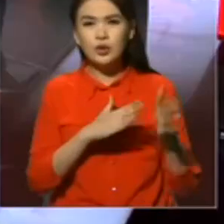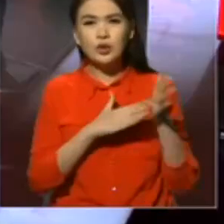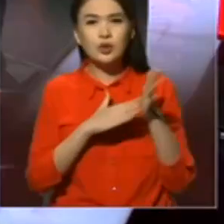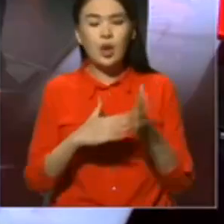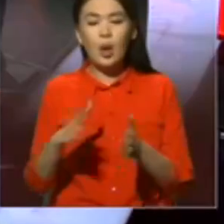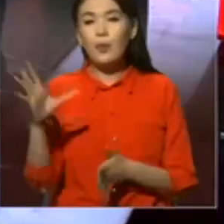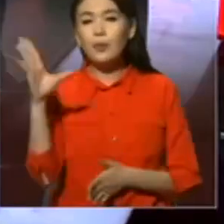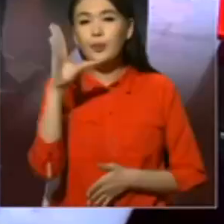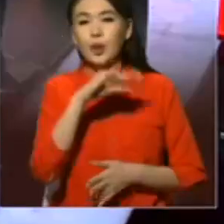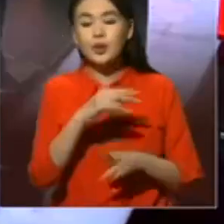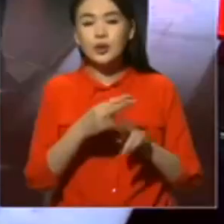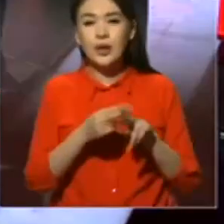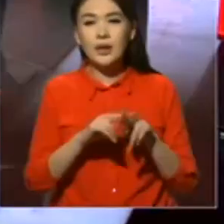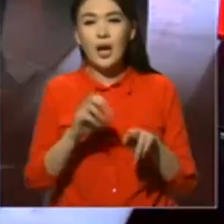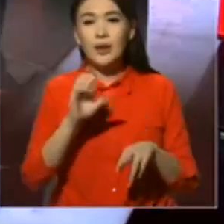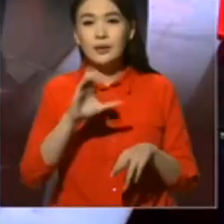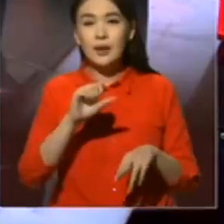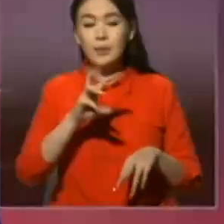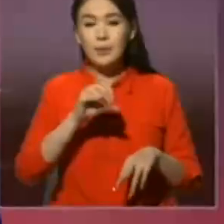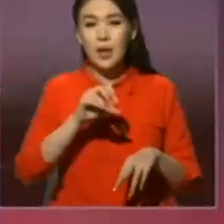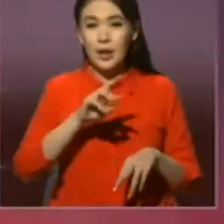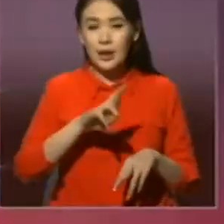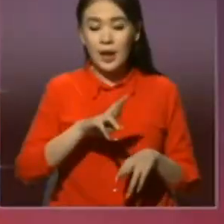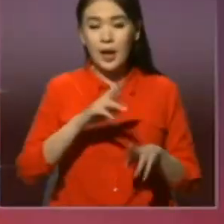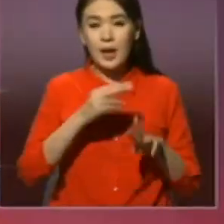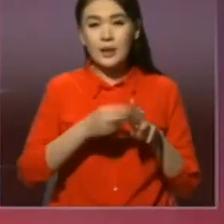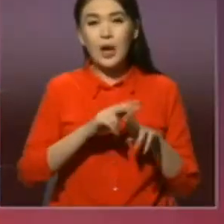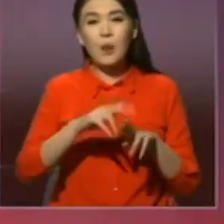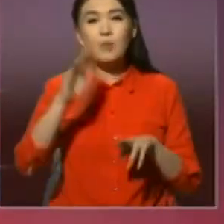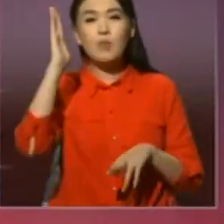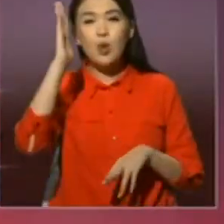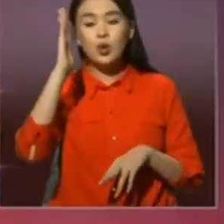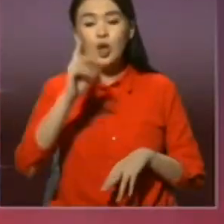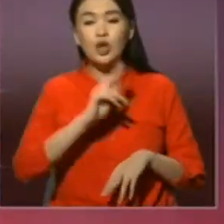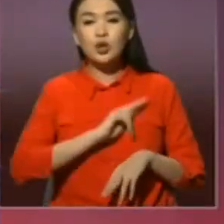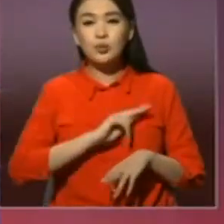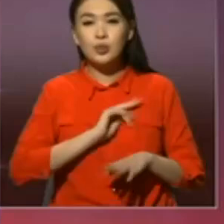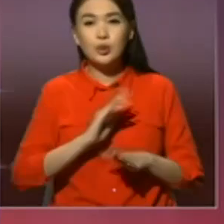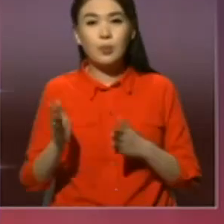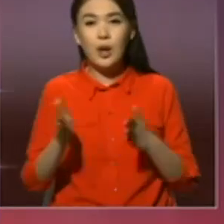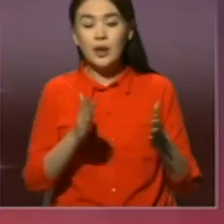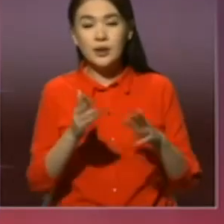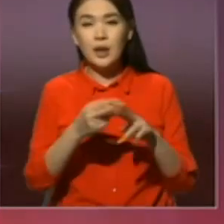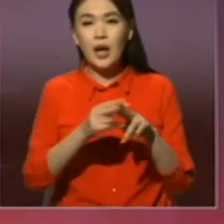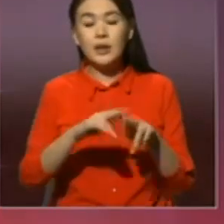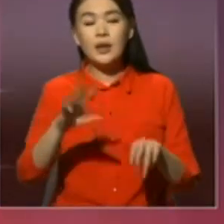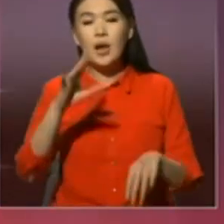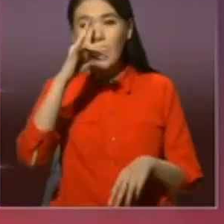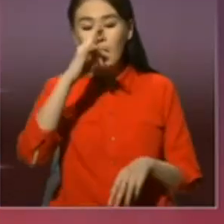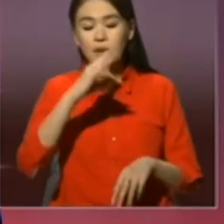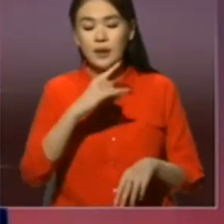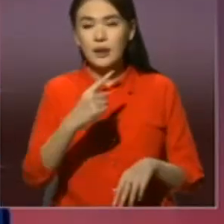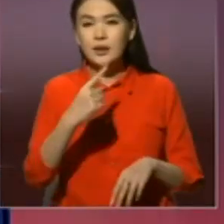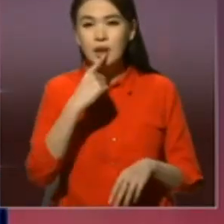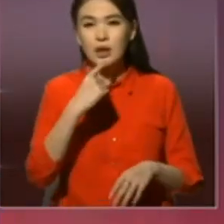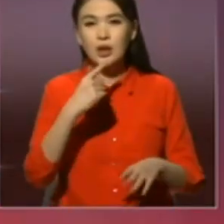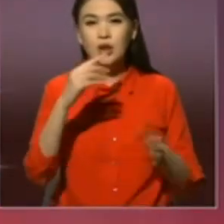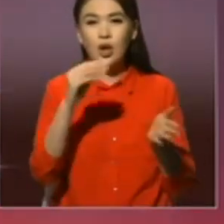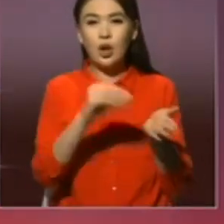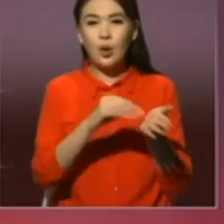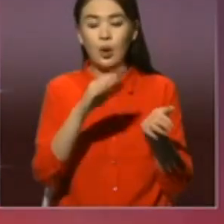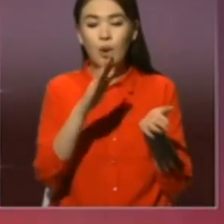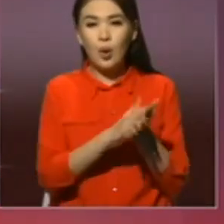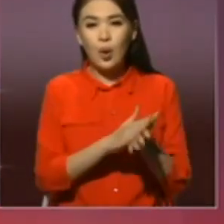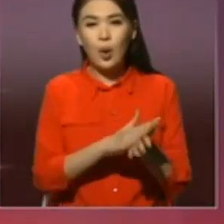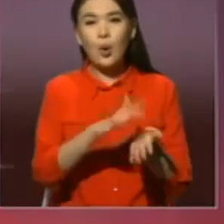тәрізді. Енді осы ассамблея өзінің болашақ жұмыс бағытында қазақ тілін меңгеру, осы